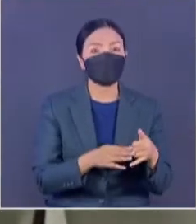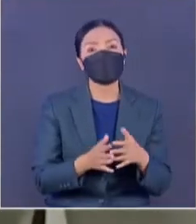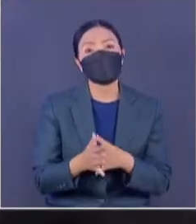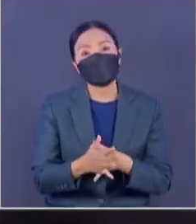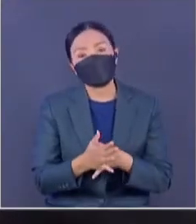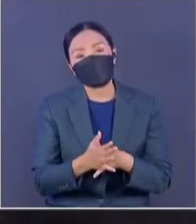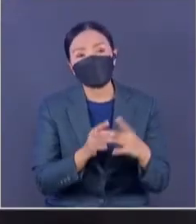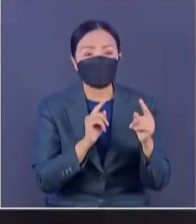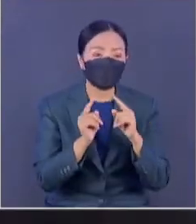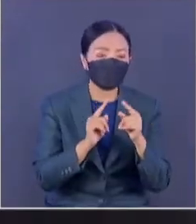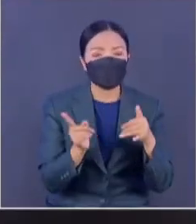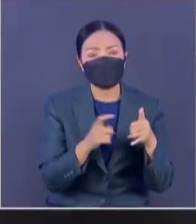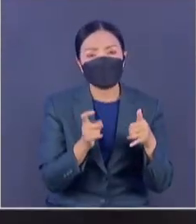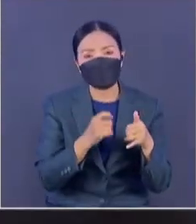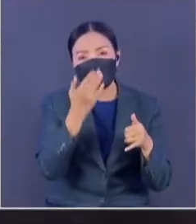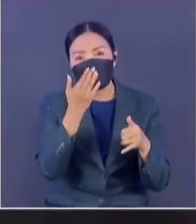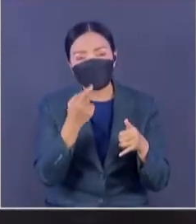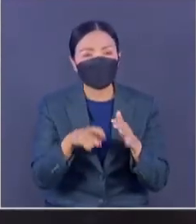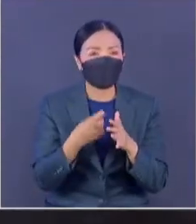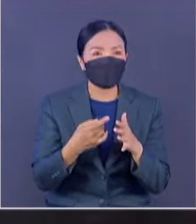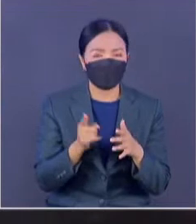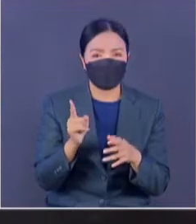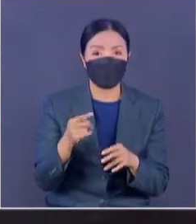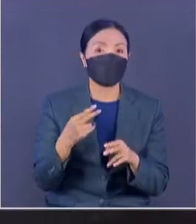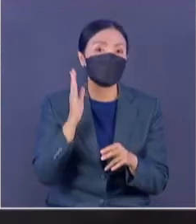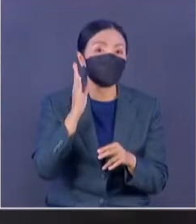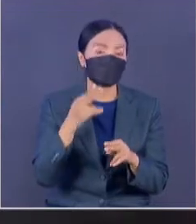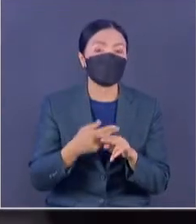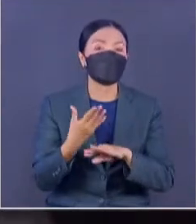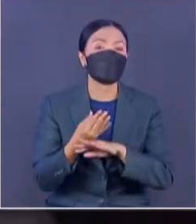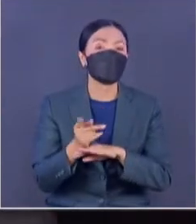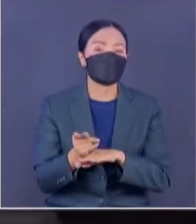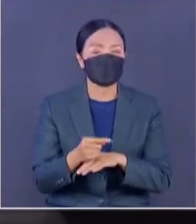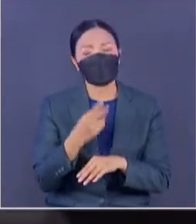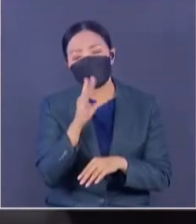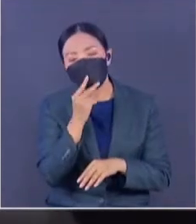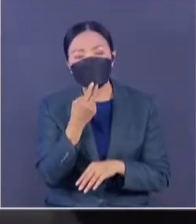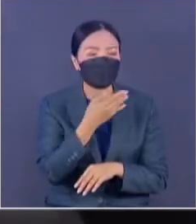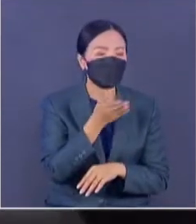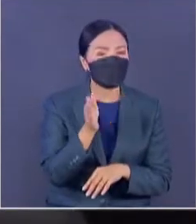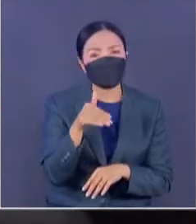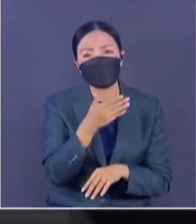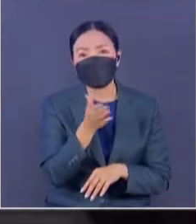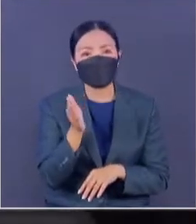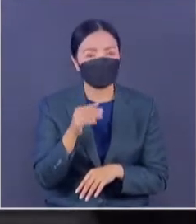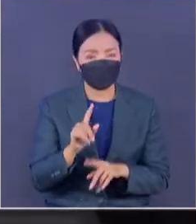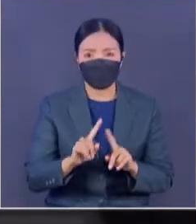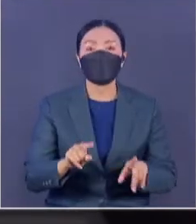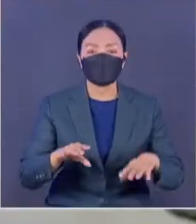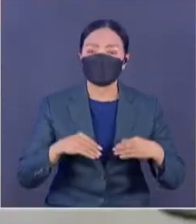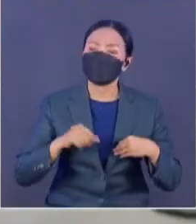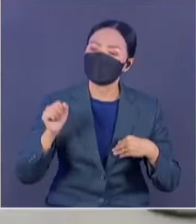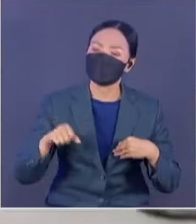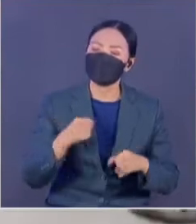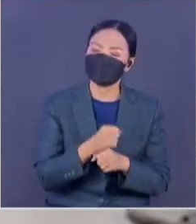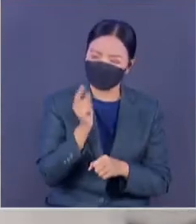มก็มีการมาพูดคุยสอบสวนกันนายเพชรน้ำหนึ่งก็ให้การวกไปวนมาแต่ก็ยอมรับสารภาพนะคะบอกว่าเป็นคน